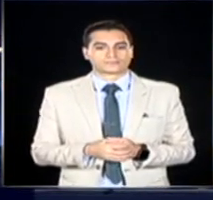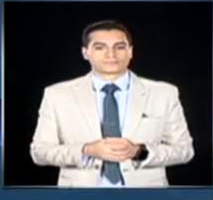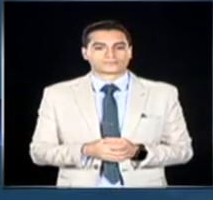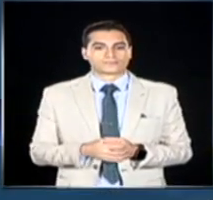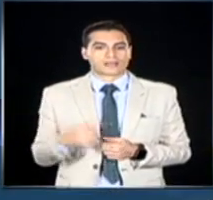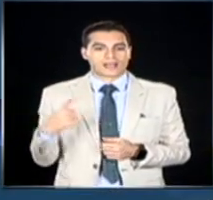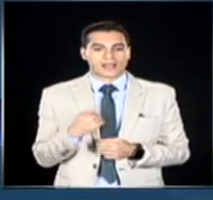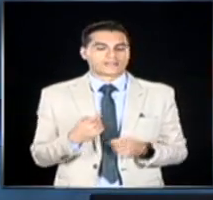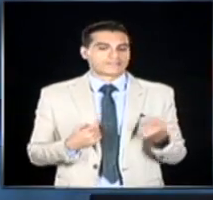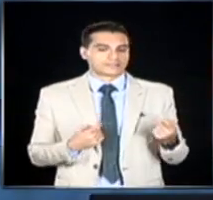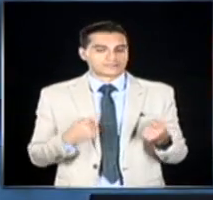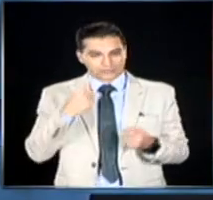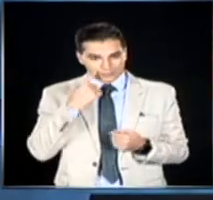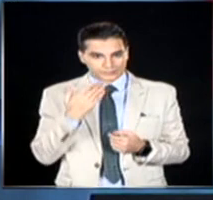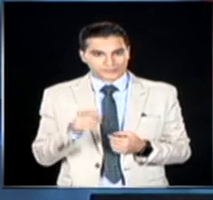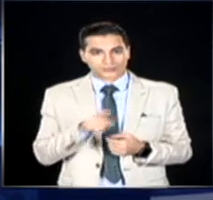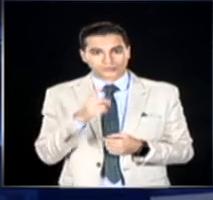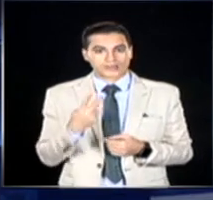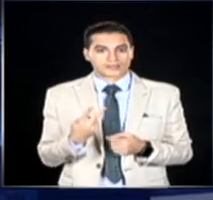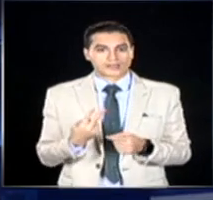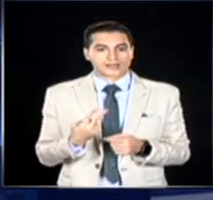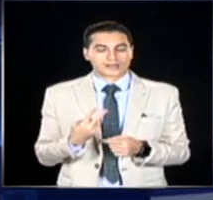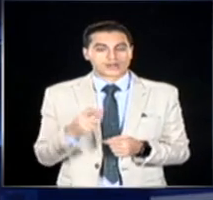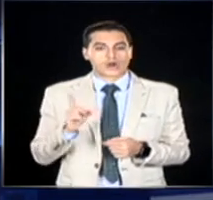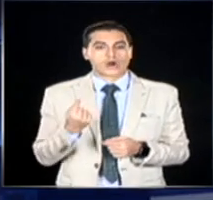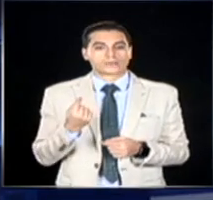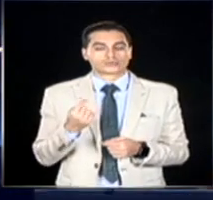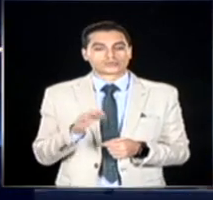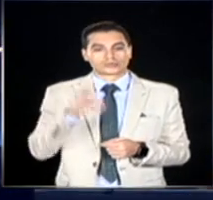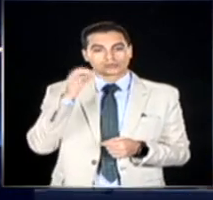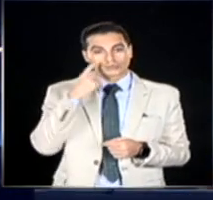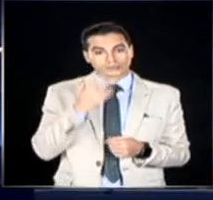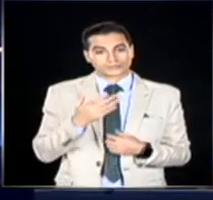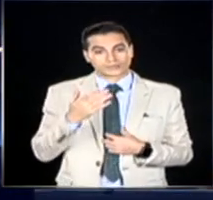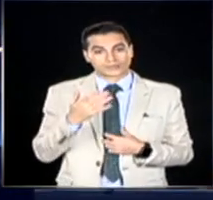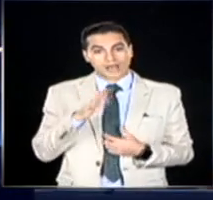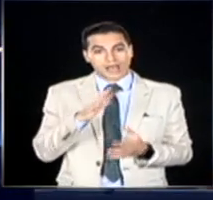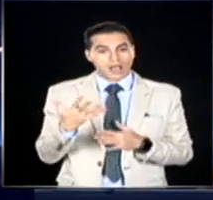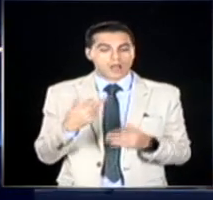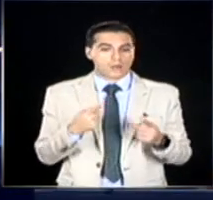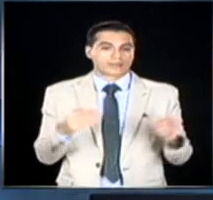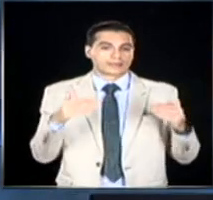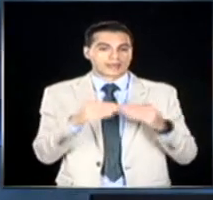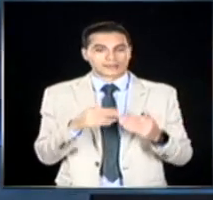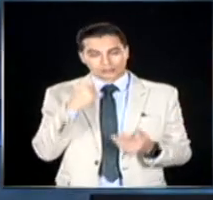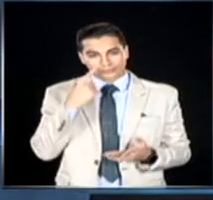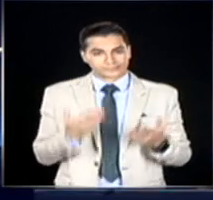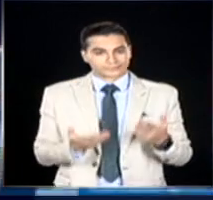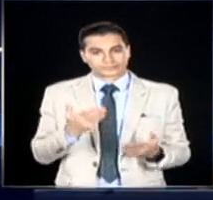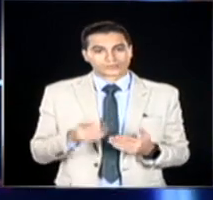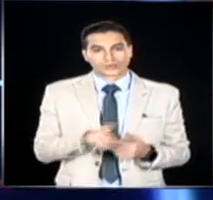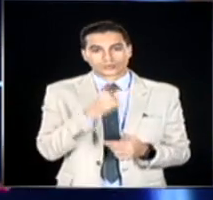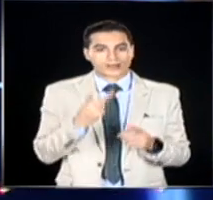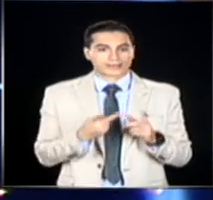هدف بلا مقابل. الهدف الثاني ب 15 نقطة أو تتعادل.